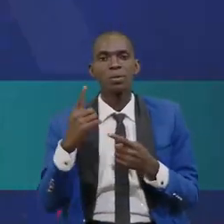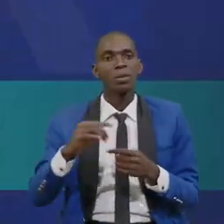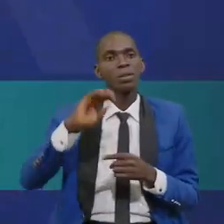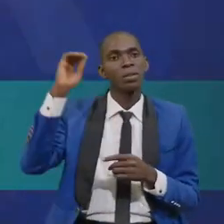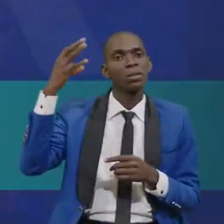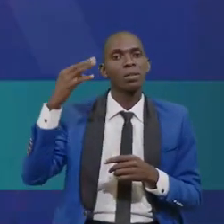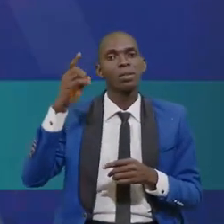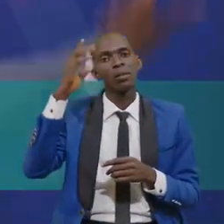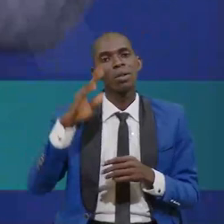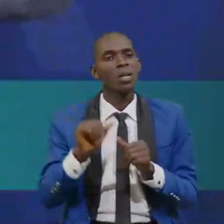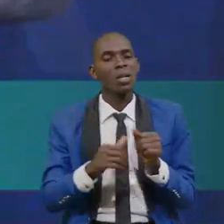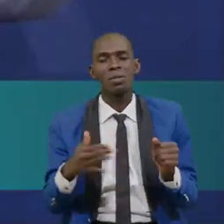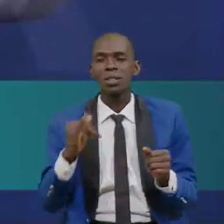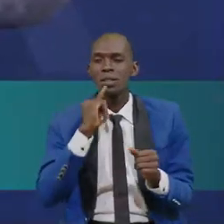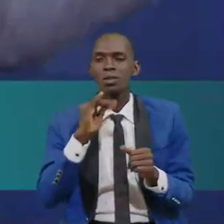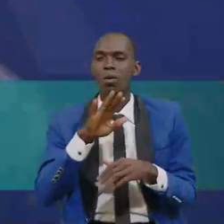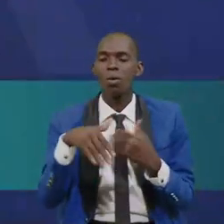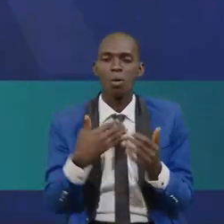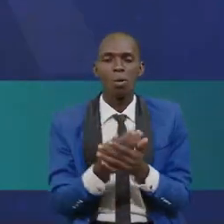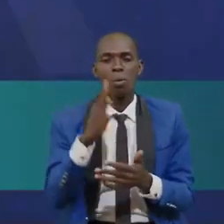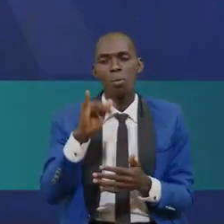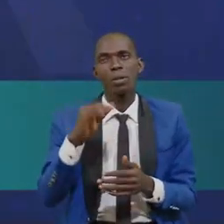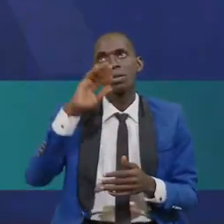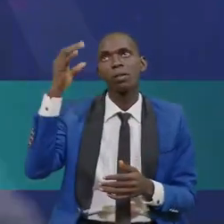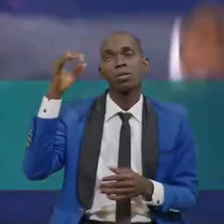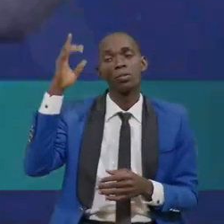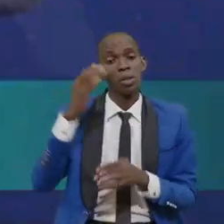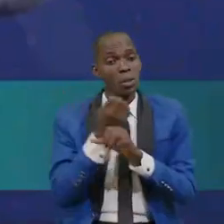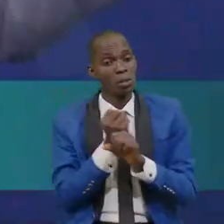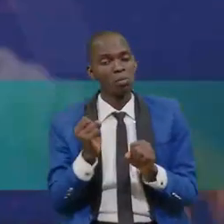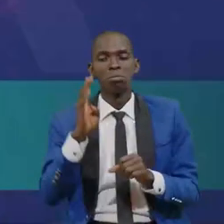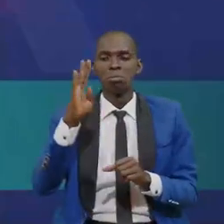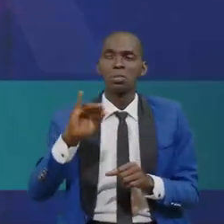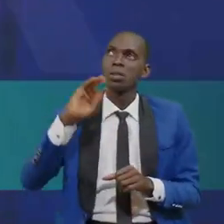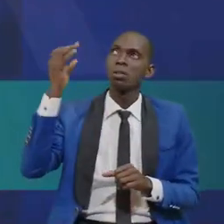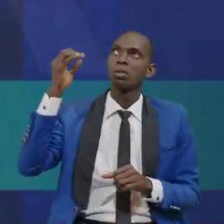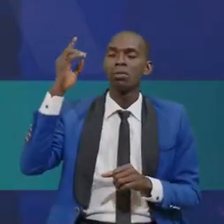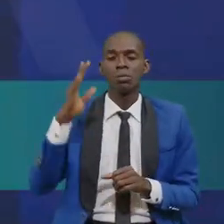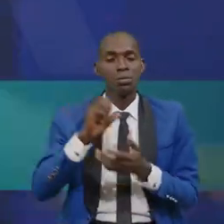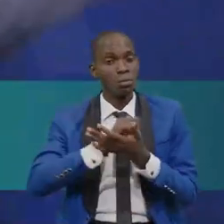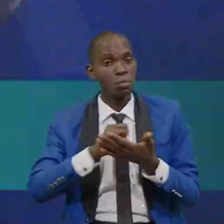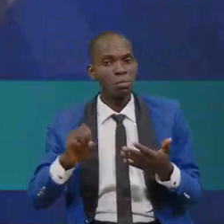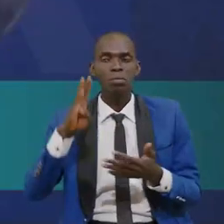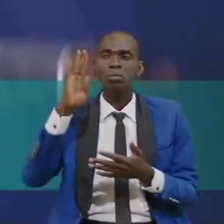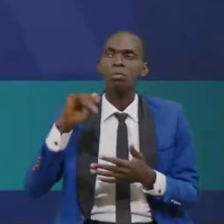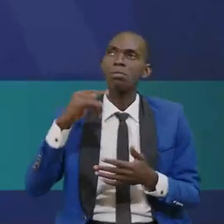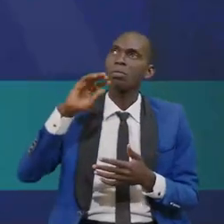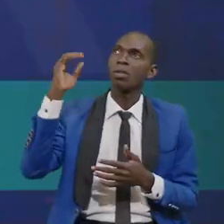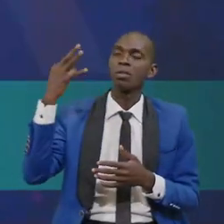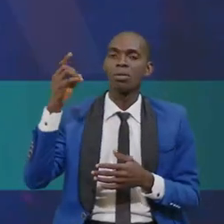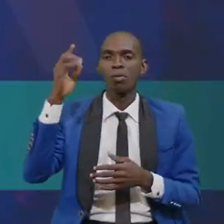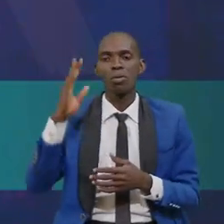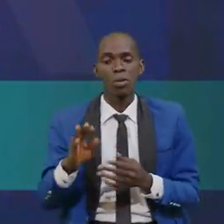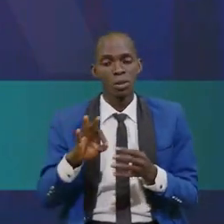Selon la grâce de Dieu qui m'a été donnée, tout est par la grâce de Dieu. Le salut, c'est par la grâce de Dieu. La sanctification, c'est par la grâce de Dieu.